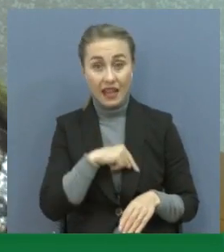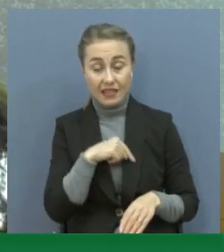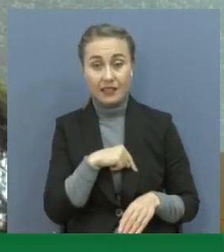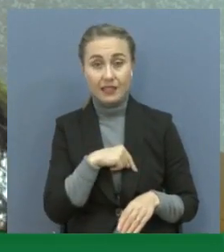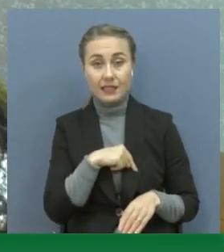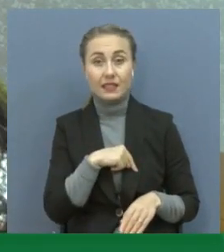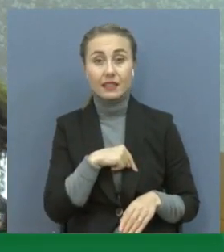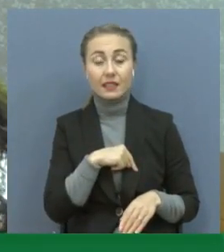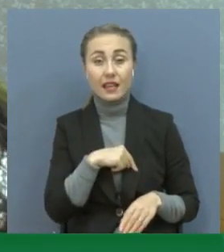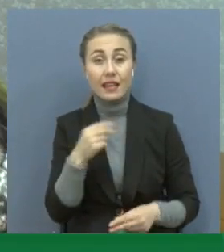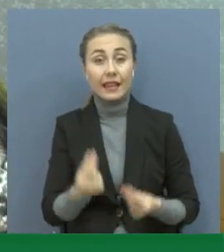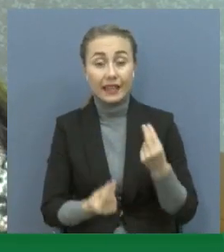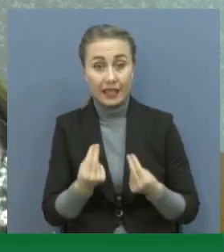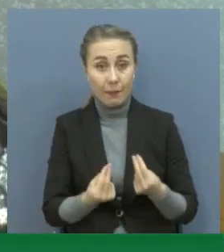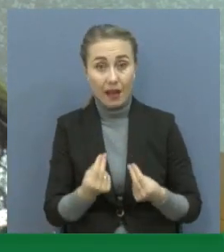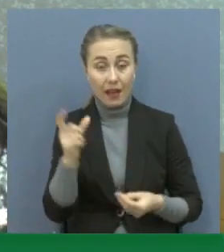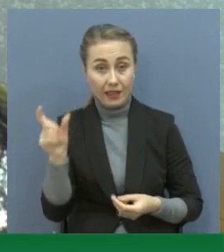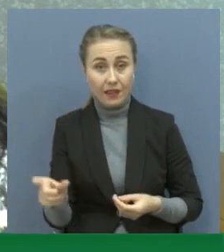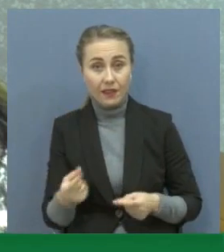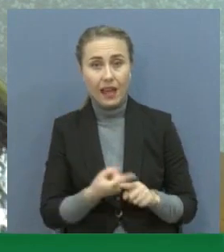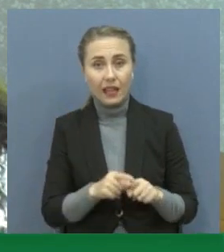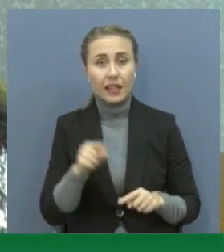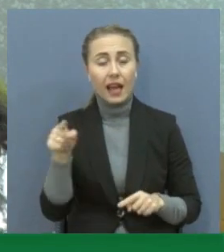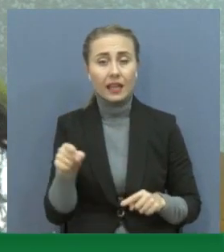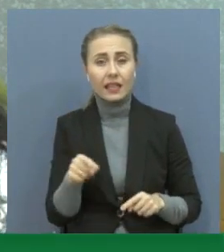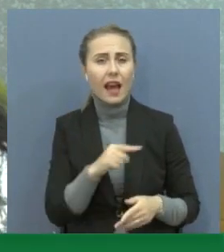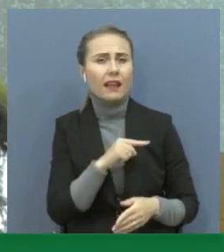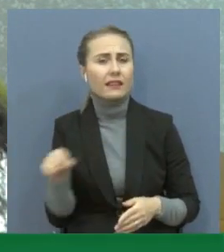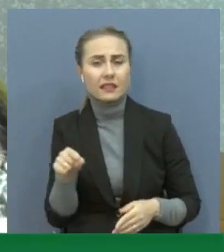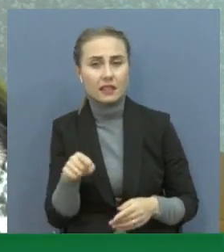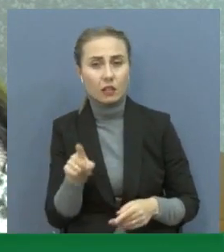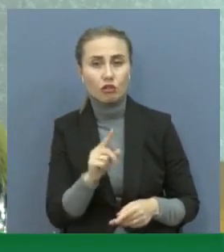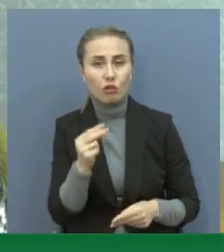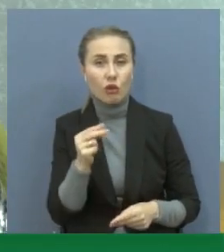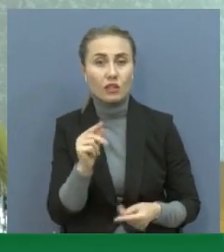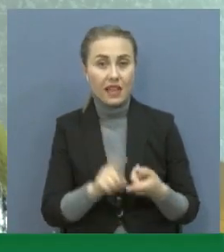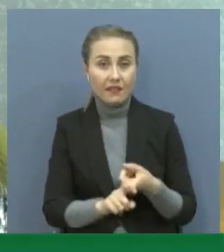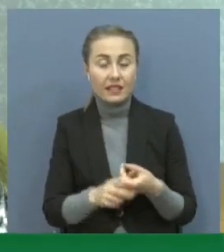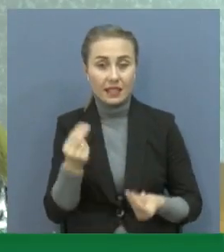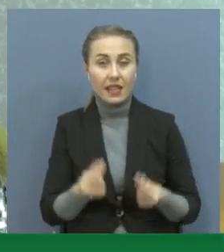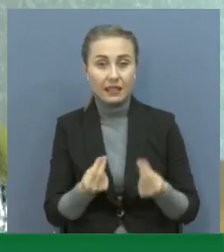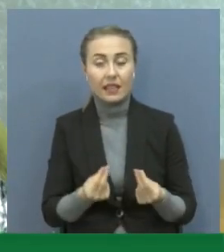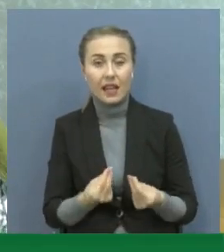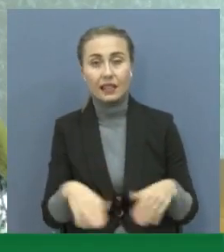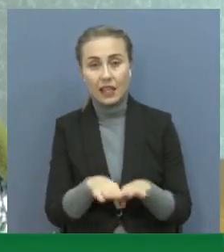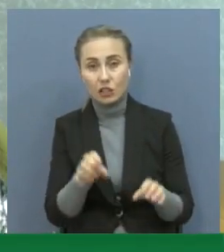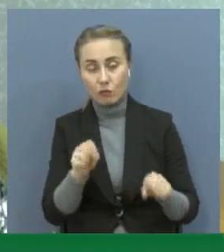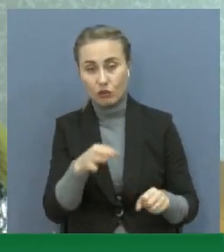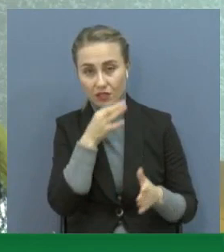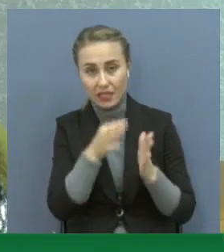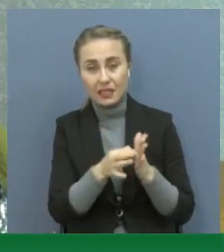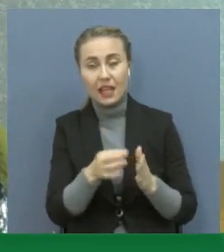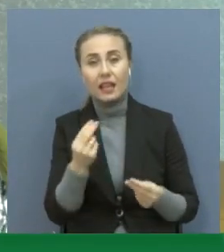характеристик игроманов – это то, что они отрицают, что они зависят от игры. Также можно сказать тогда,